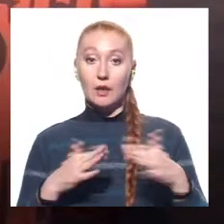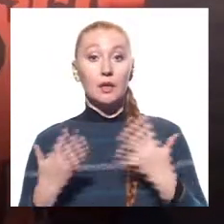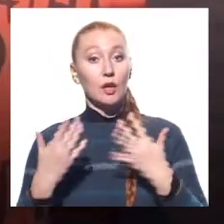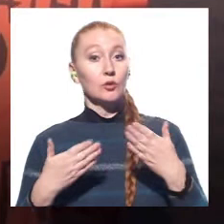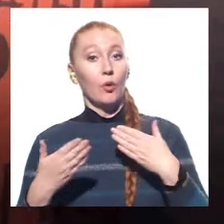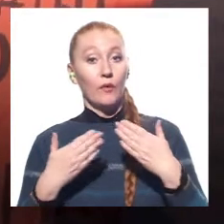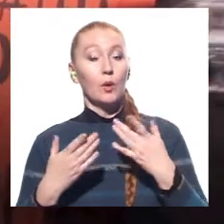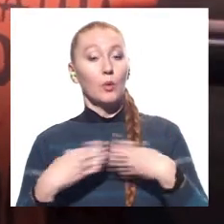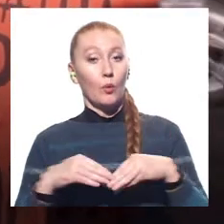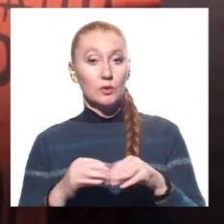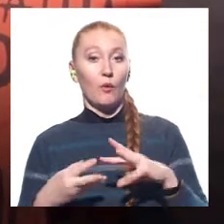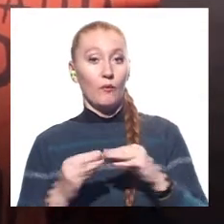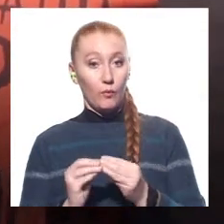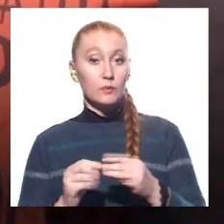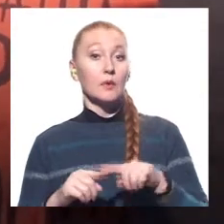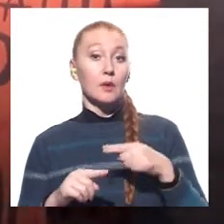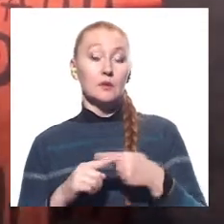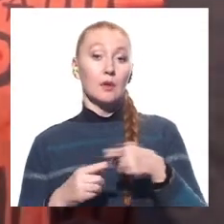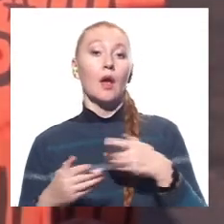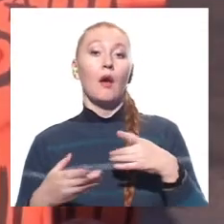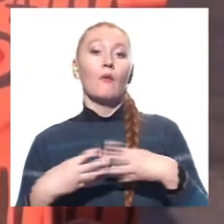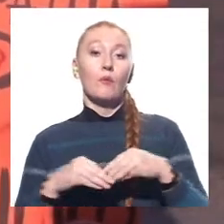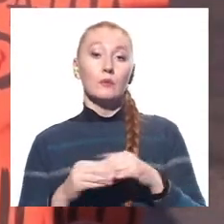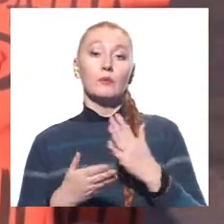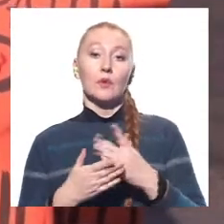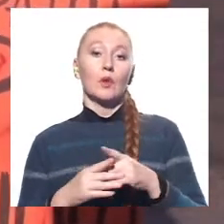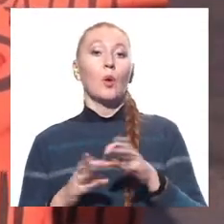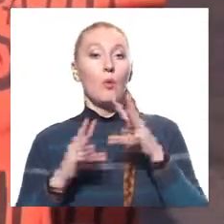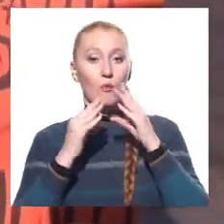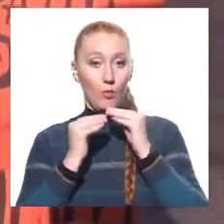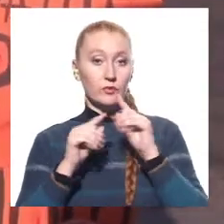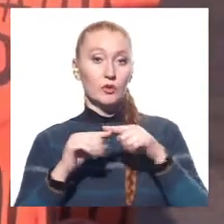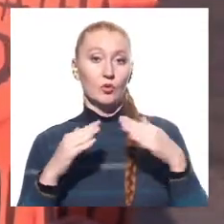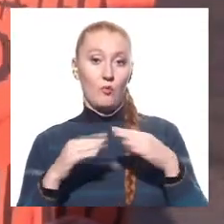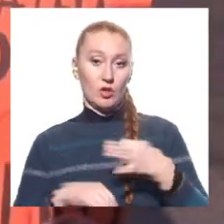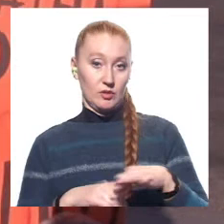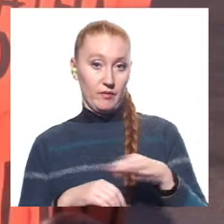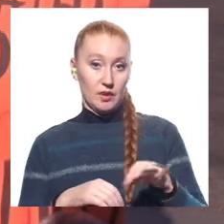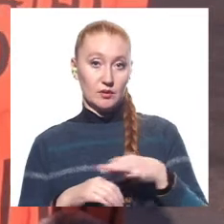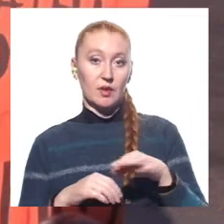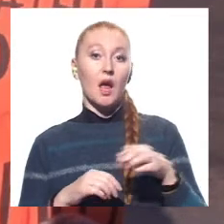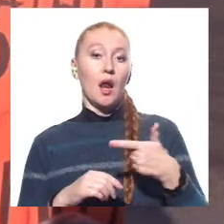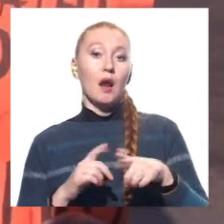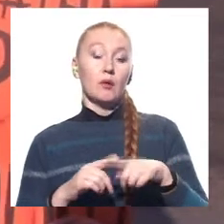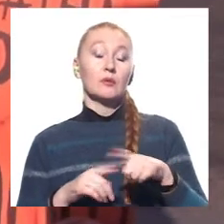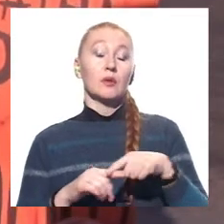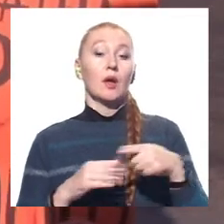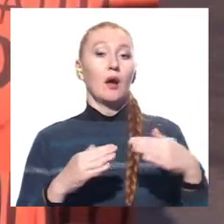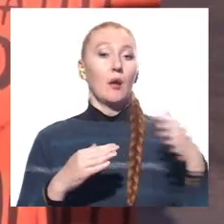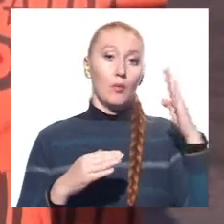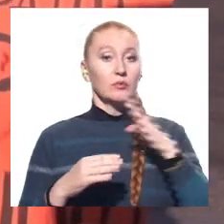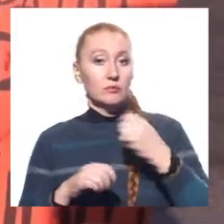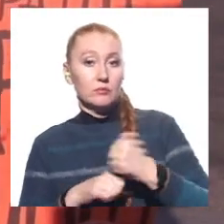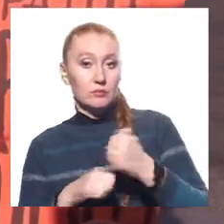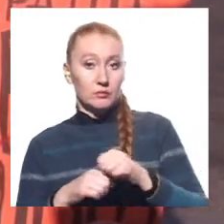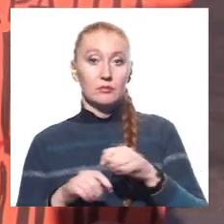про суспільство загалом, то в суспільстві існує тенденція до замовчування домашнього насильства, гендерно обумовленого насильства.